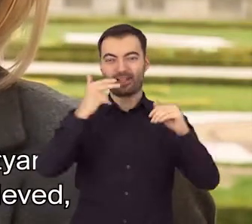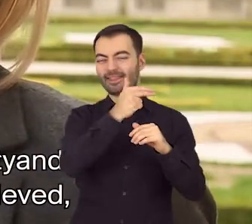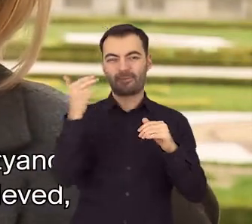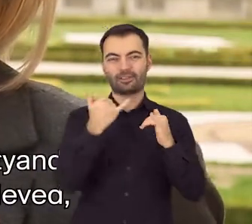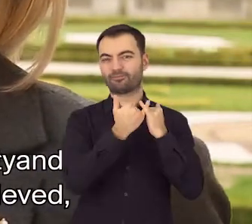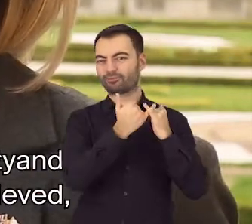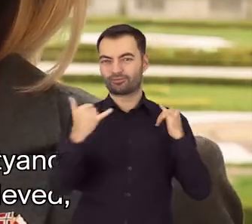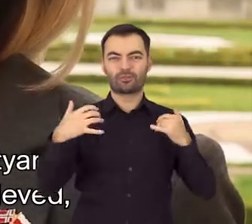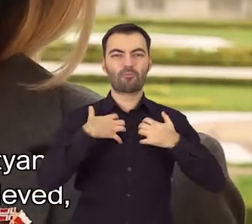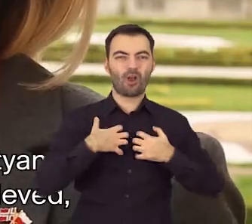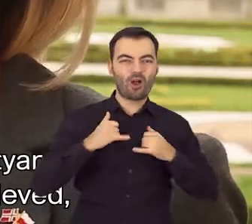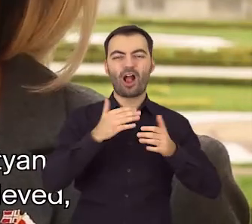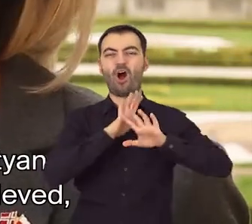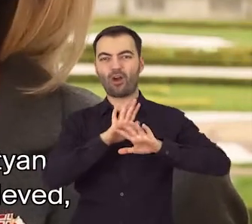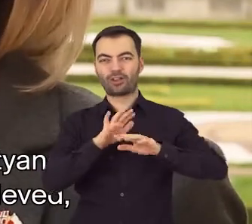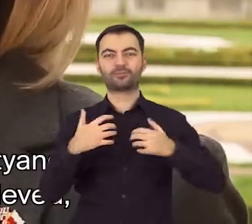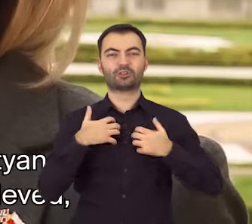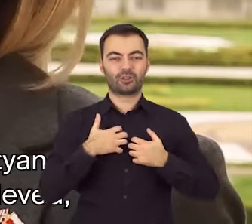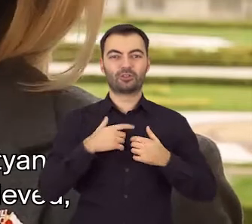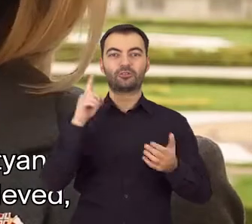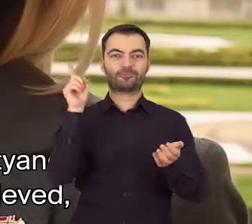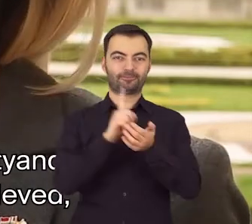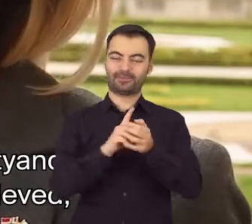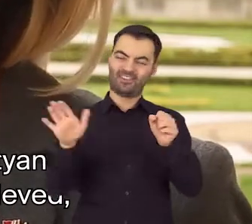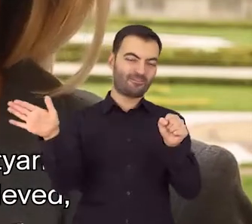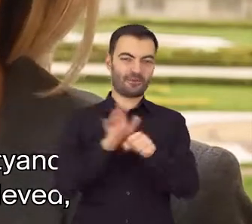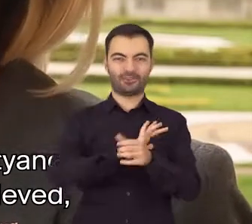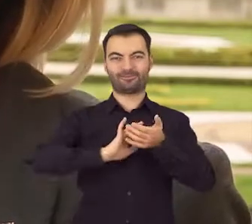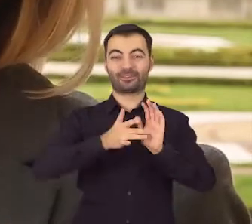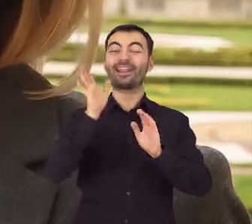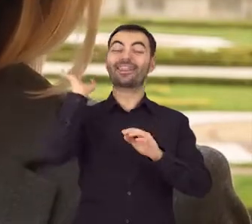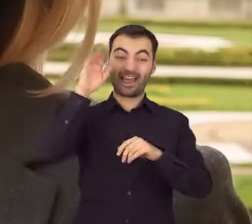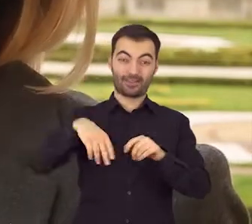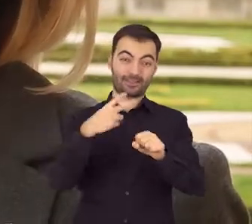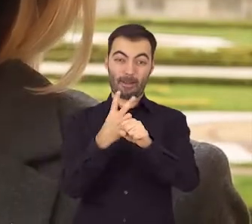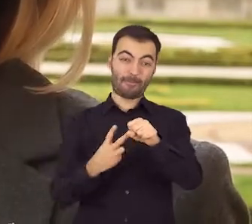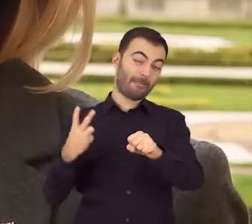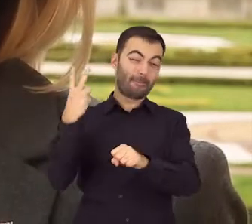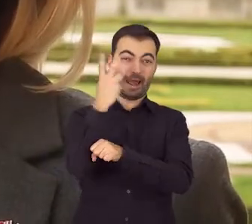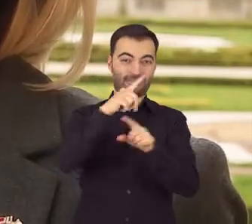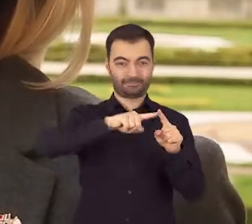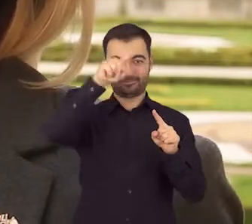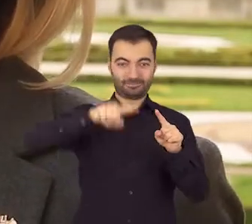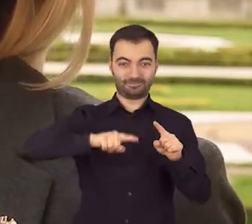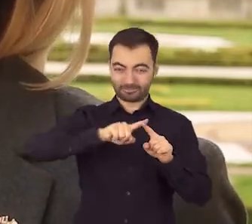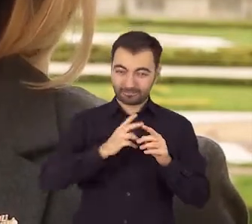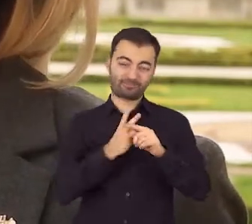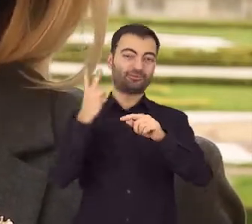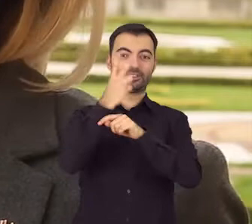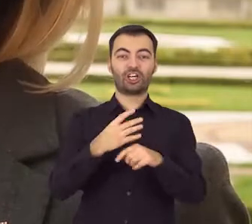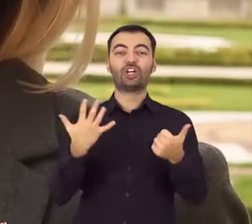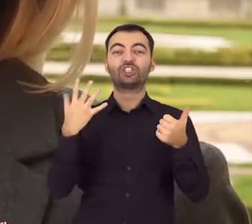temat różnorodności biologicznej i ochrony ekosystemów, osiągnęliśmy w pełni, przekraczając tak naprawdę jego